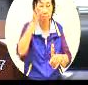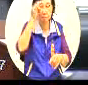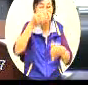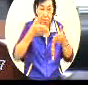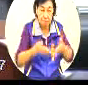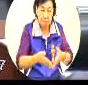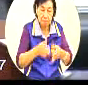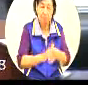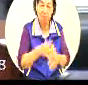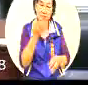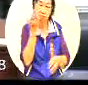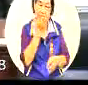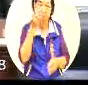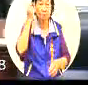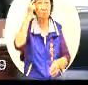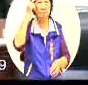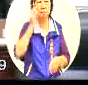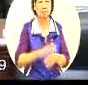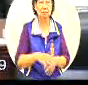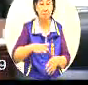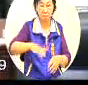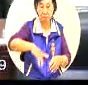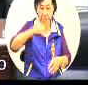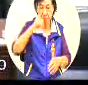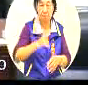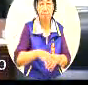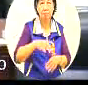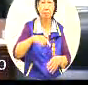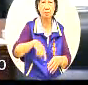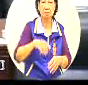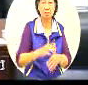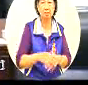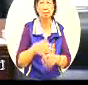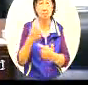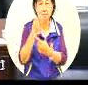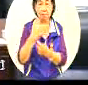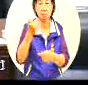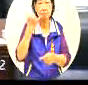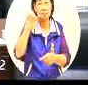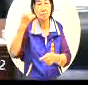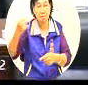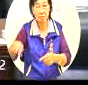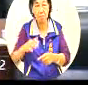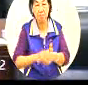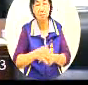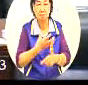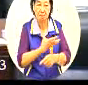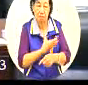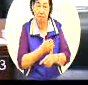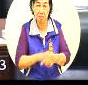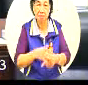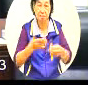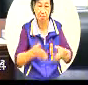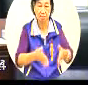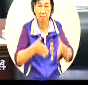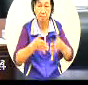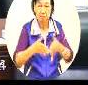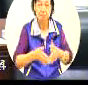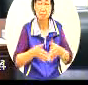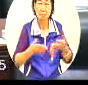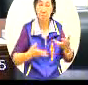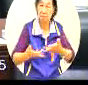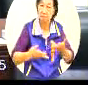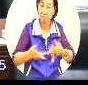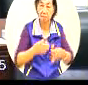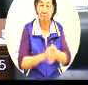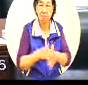美意。首先，旗津人最大的痛是在搭渡轮的时候，当高雄